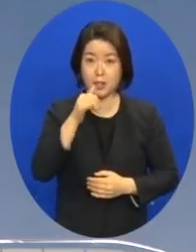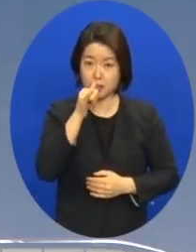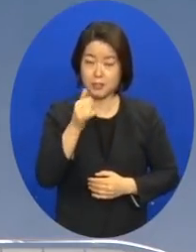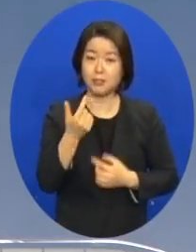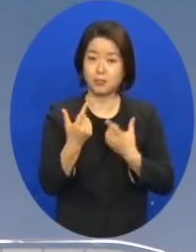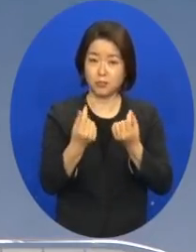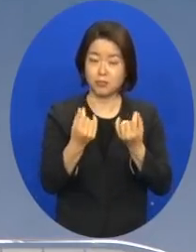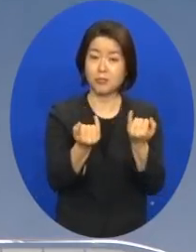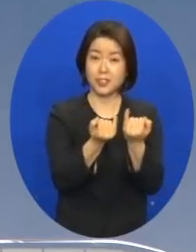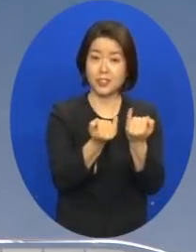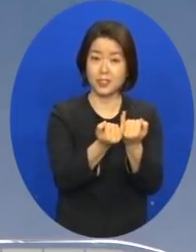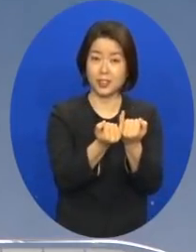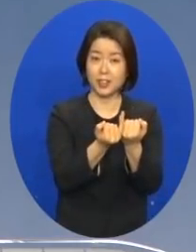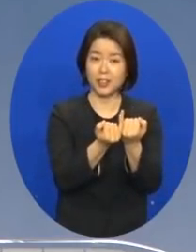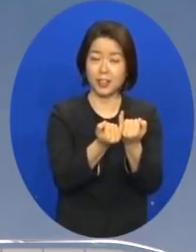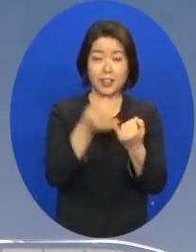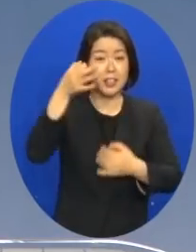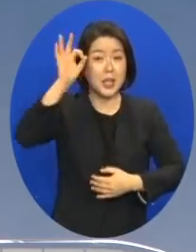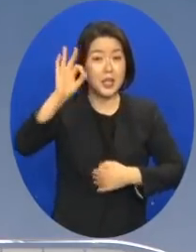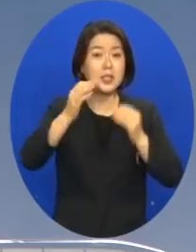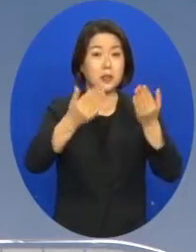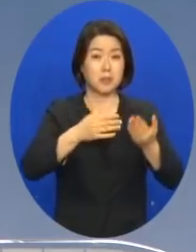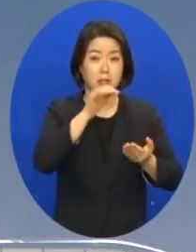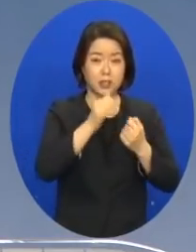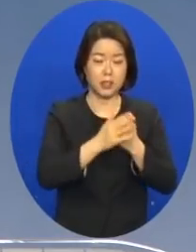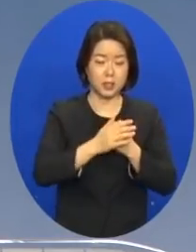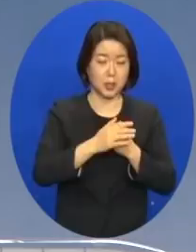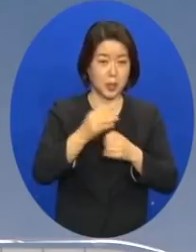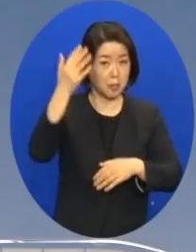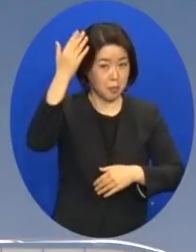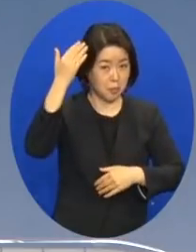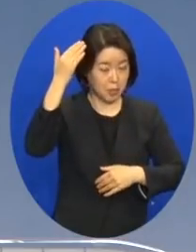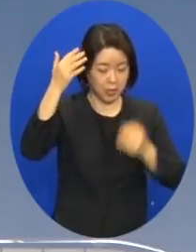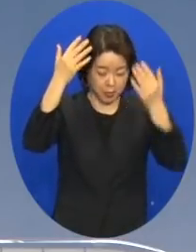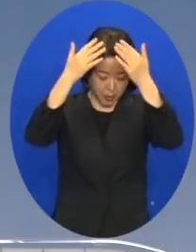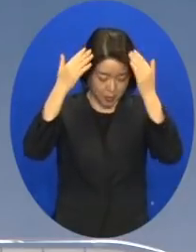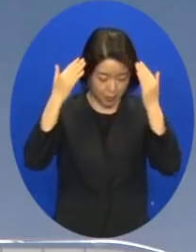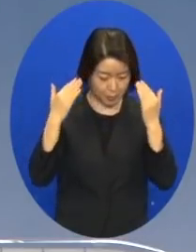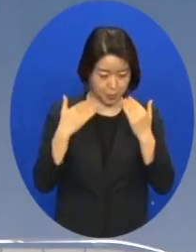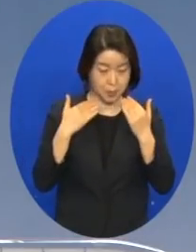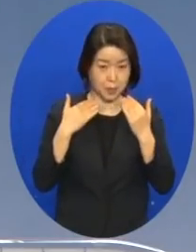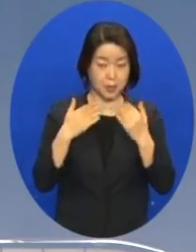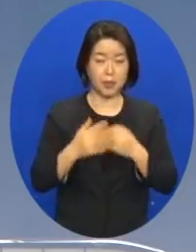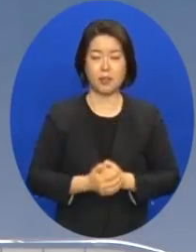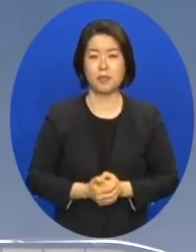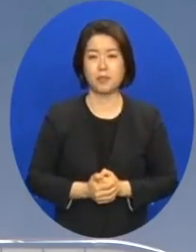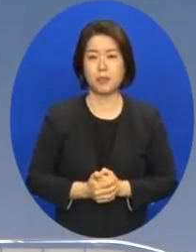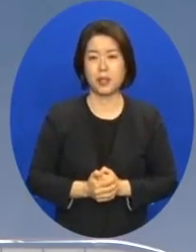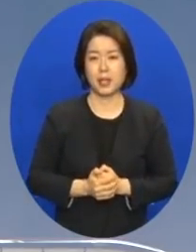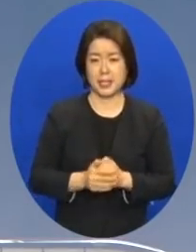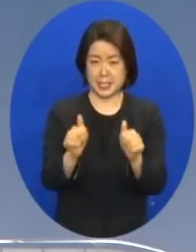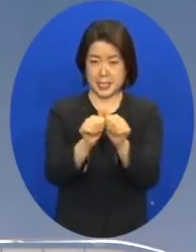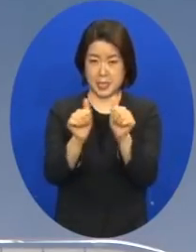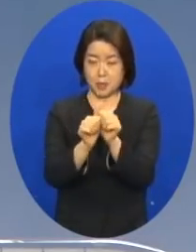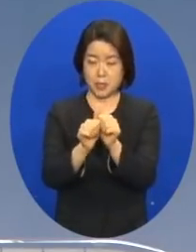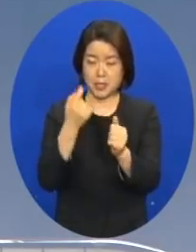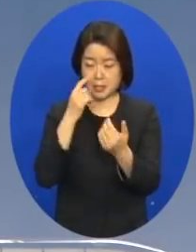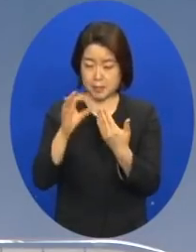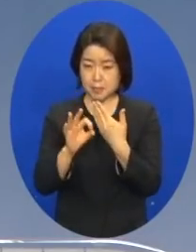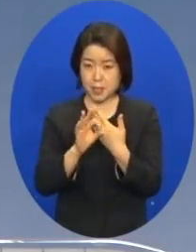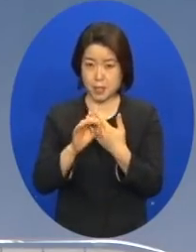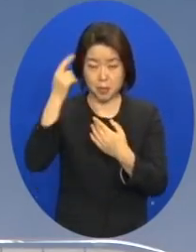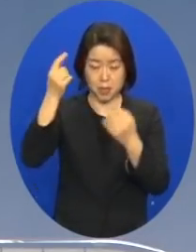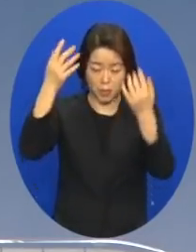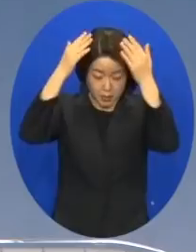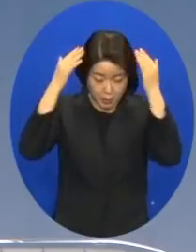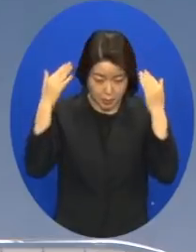그런 여자구나. 그렇게 인정을 받는 겁니다. 머리에 이렇게 수건을 쓰는 거죠. 남자가 만약에 머리에 수건을 쓰면